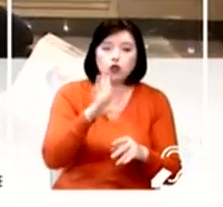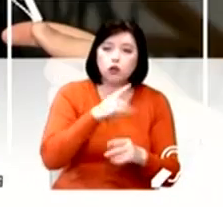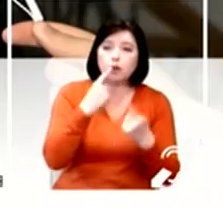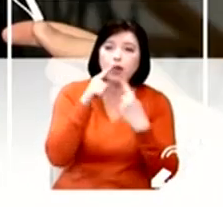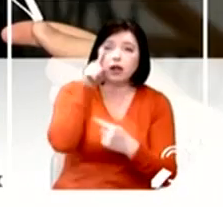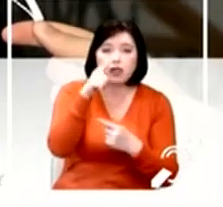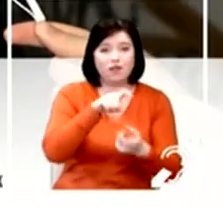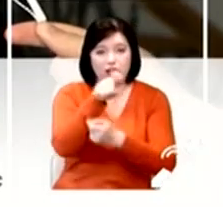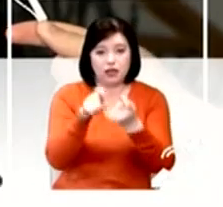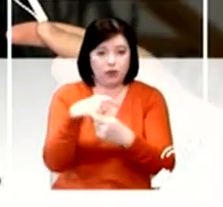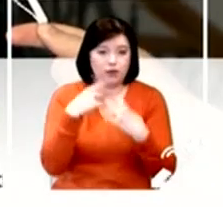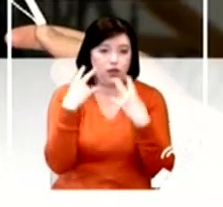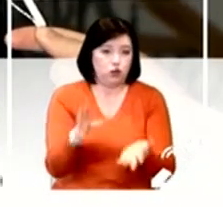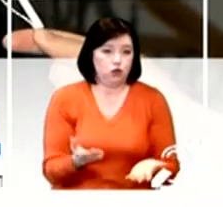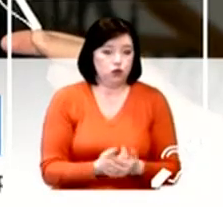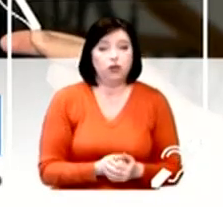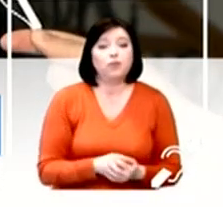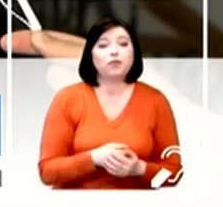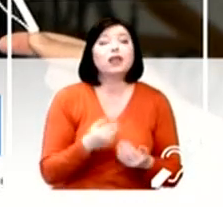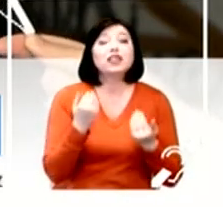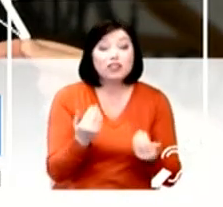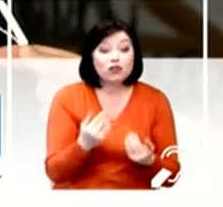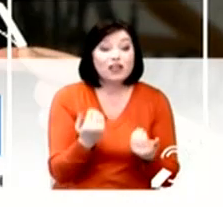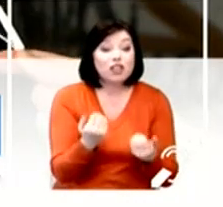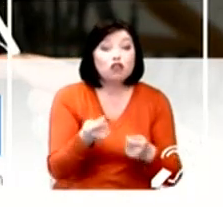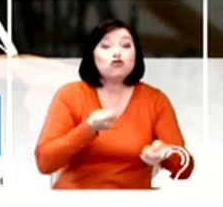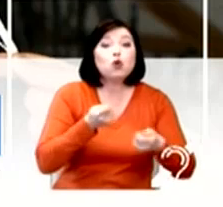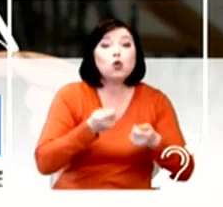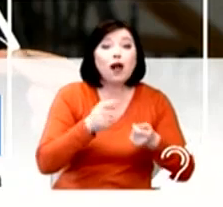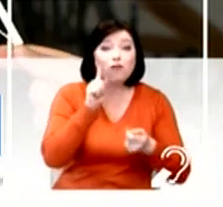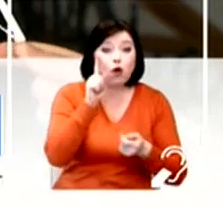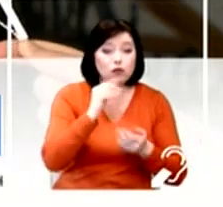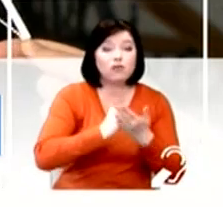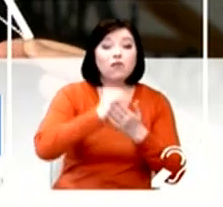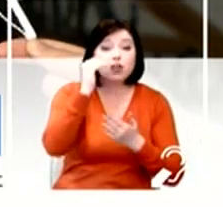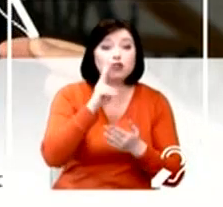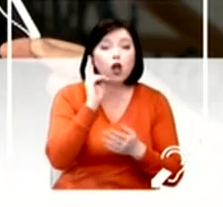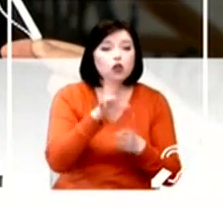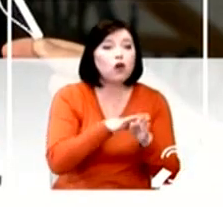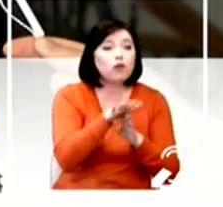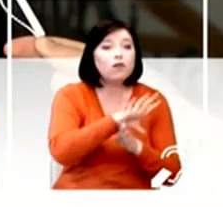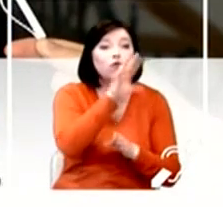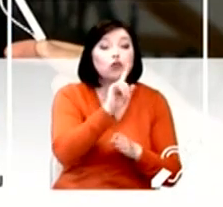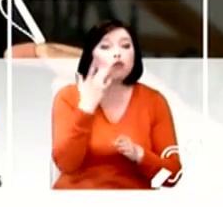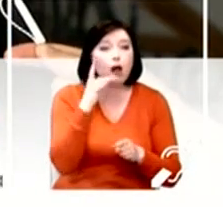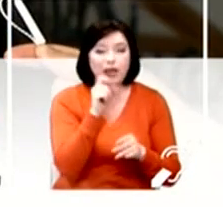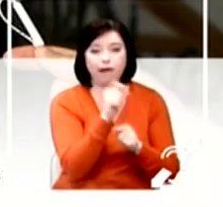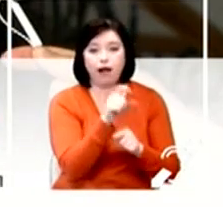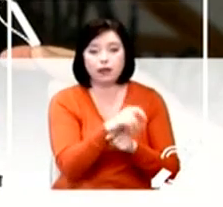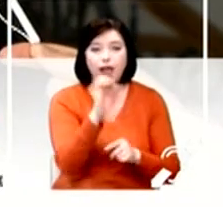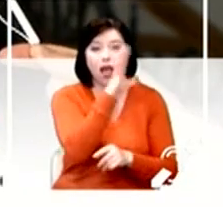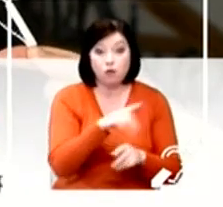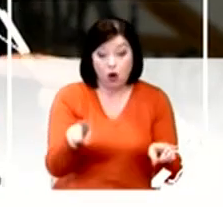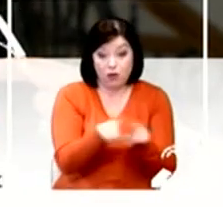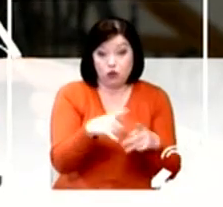cu cineva. Comparativ cu actuala guvernare, care execută tot ce îi spun americanii și europenii